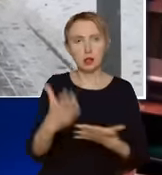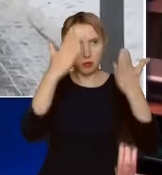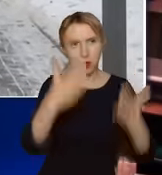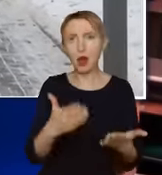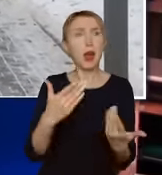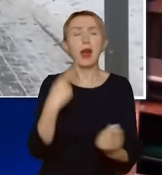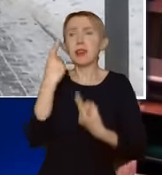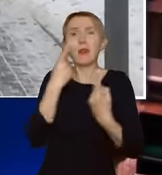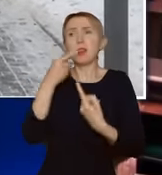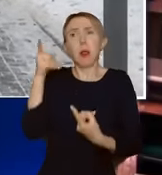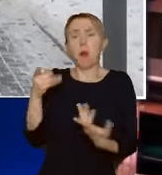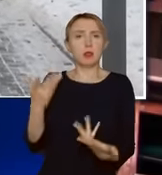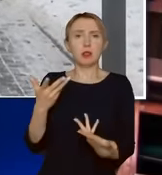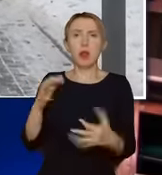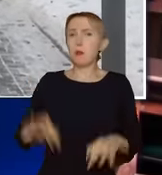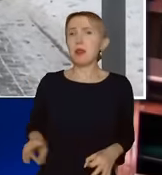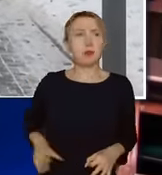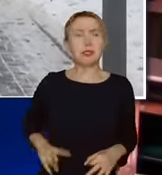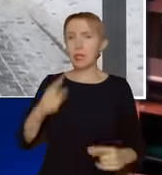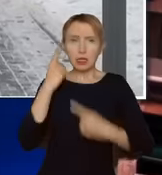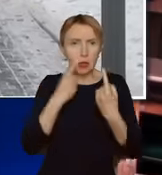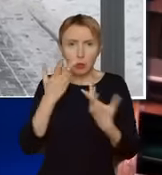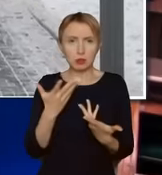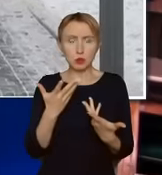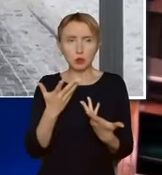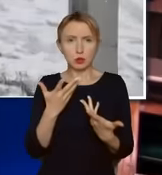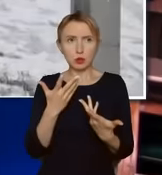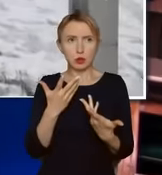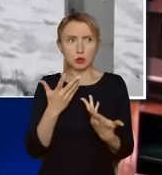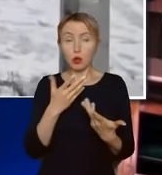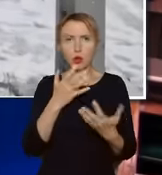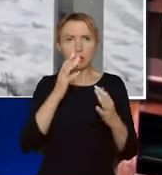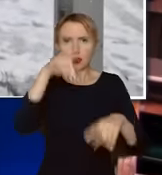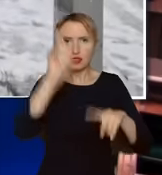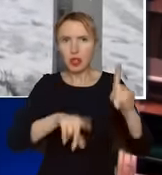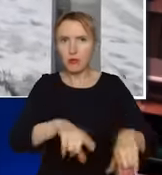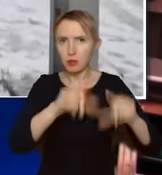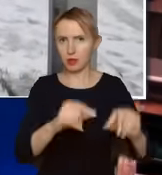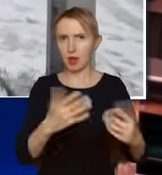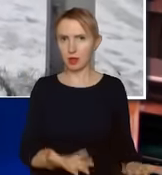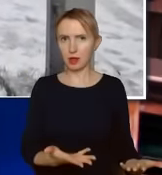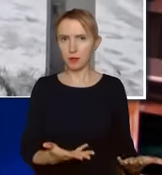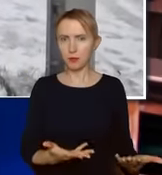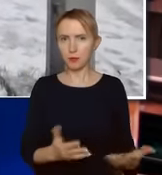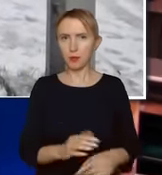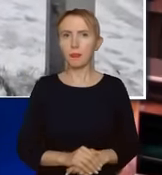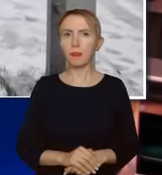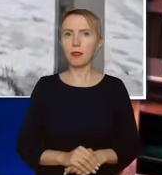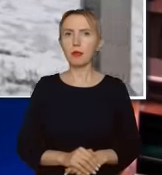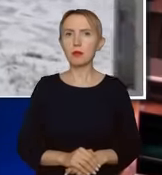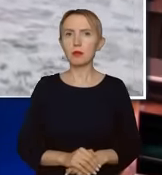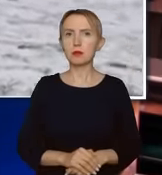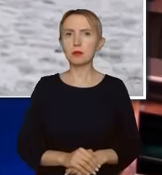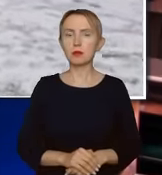mi nie przyszło, myślę, że panu ministrowi także, że nie został on prawidłowo powołany, ponieważ nie został prawidłowo,